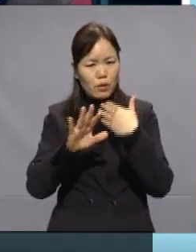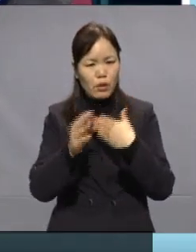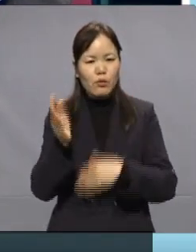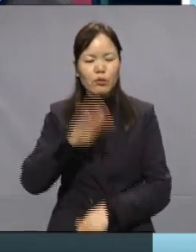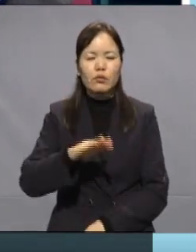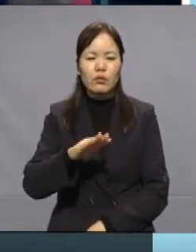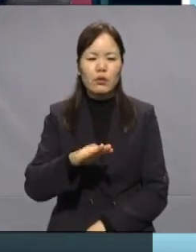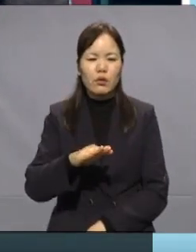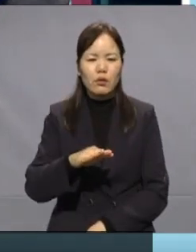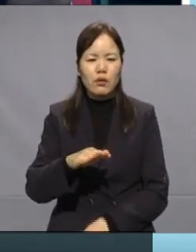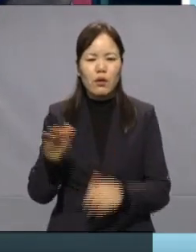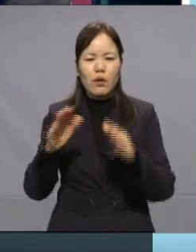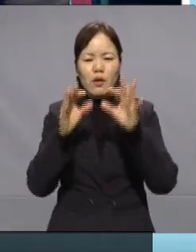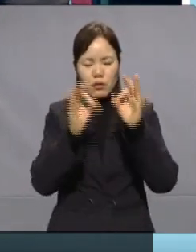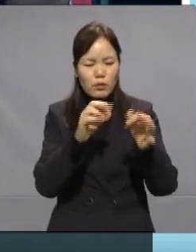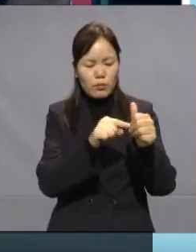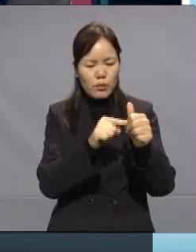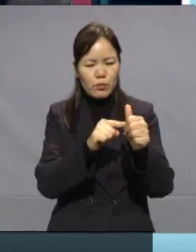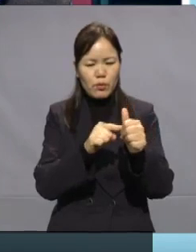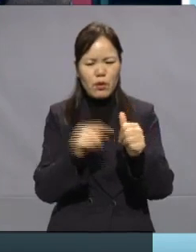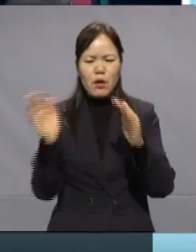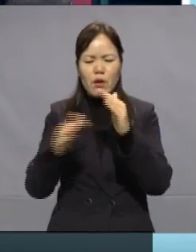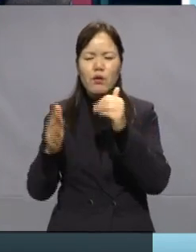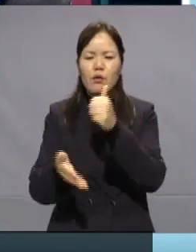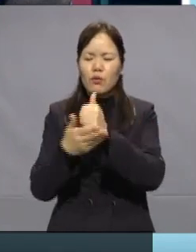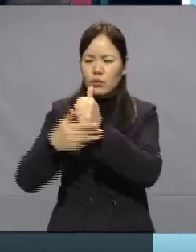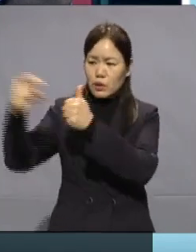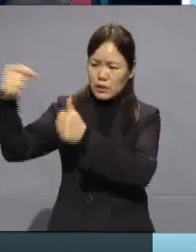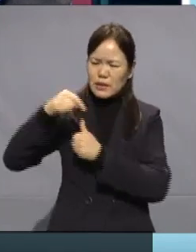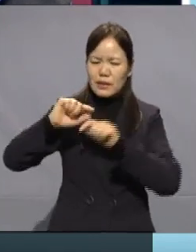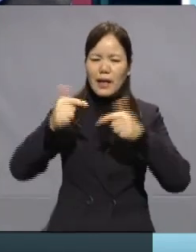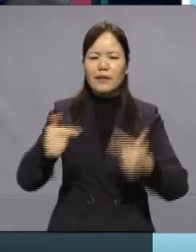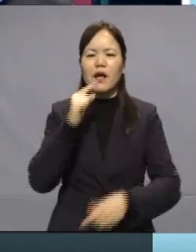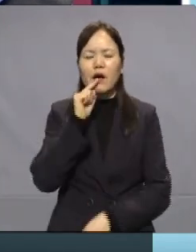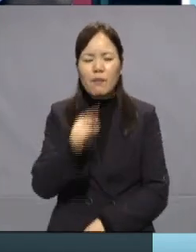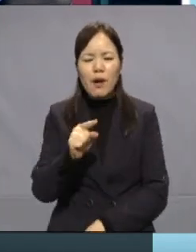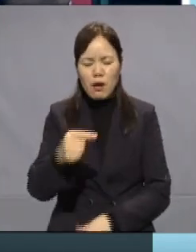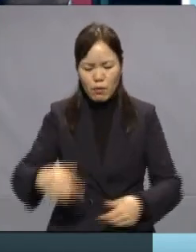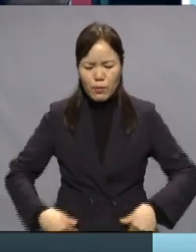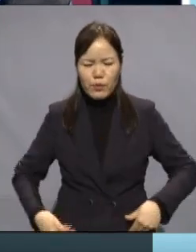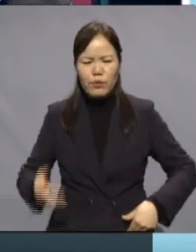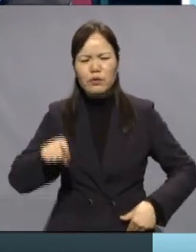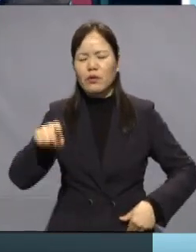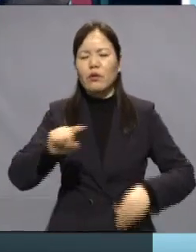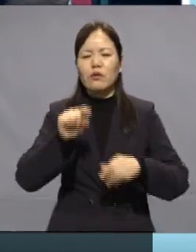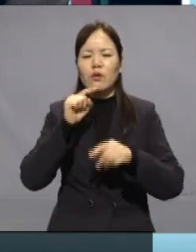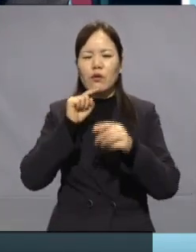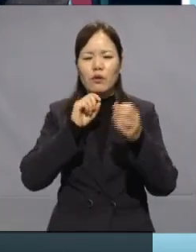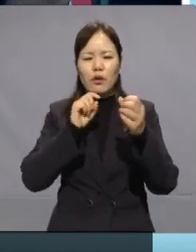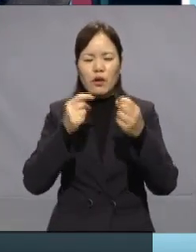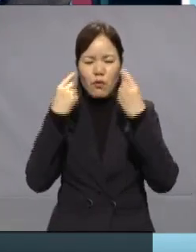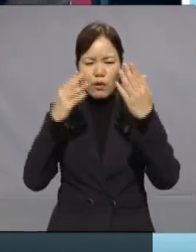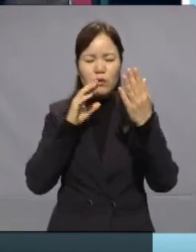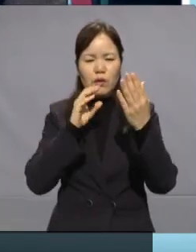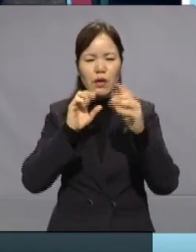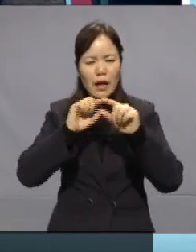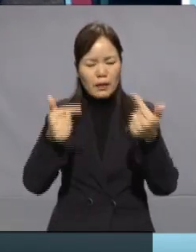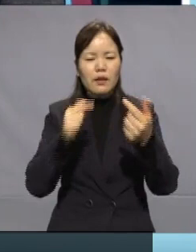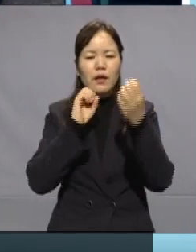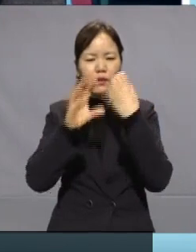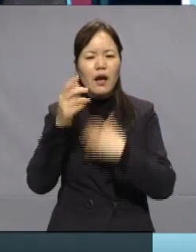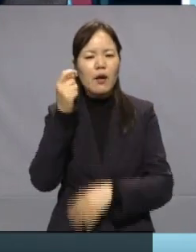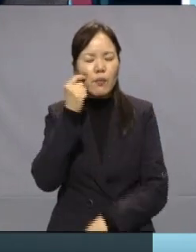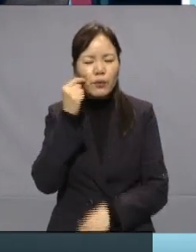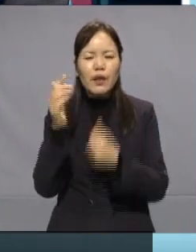공천 오더는 아니다 이렇게 얘기를 해야 되는데 그 말을 돌려서 아니다라고 말을 못 하니까 지금 이게 굉장히 법적으로도